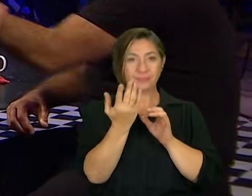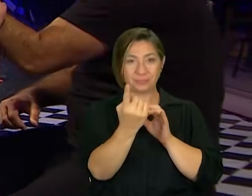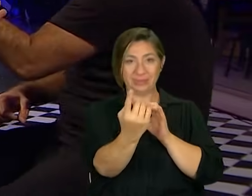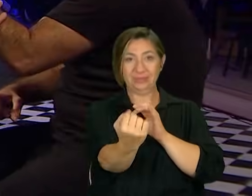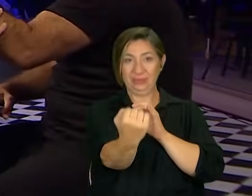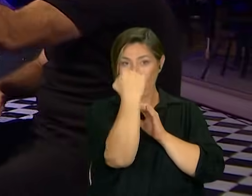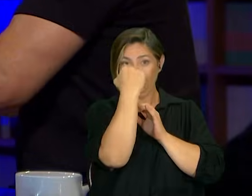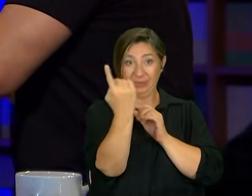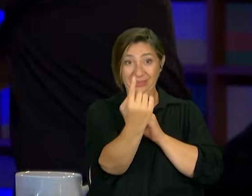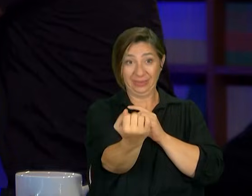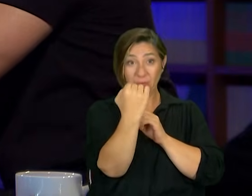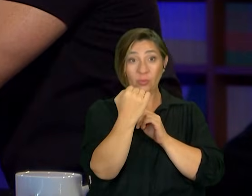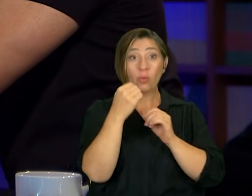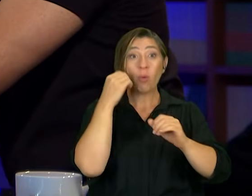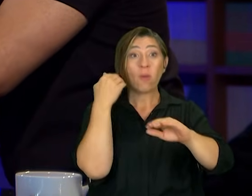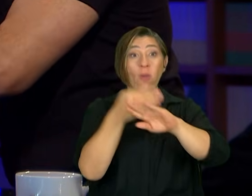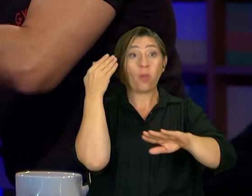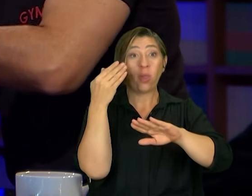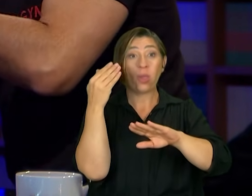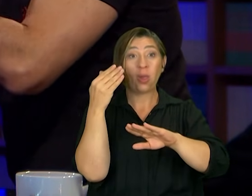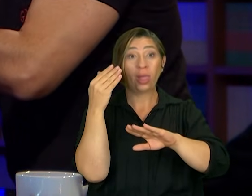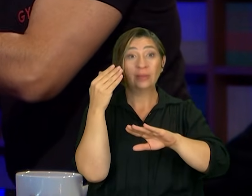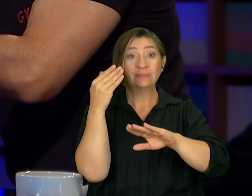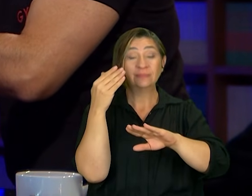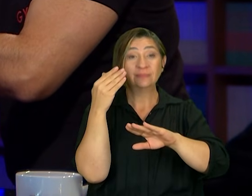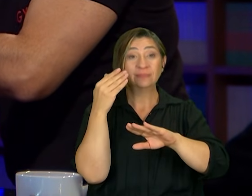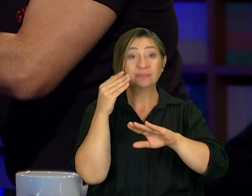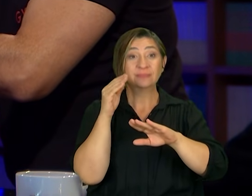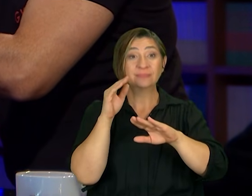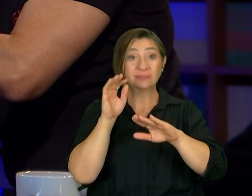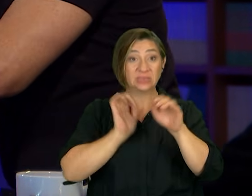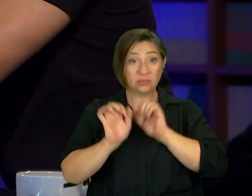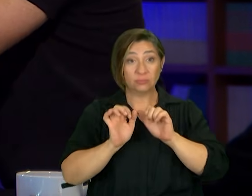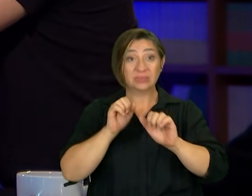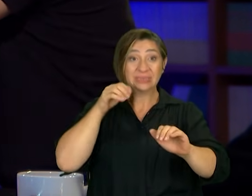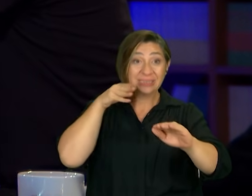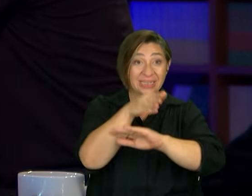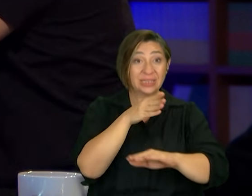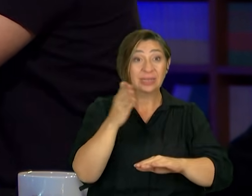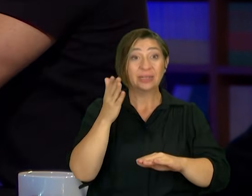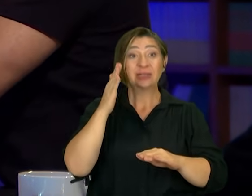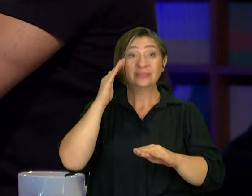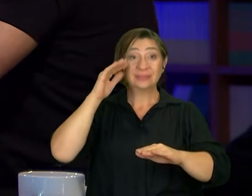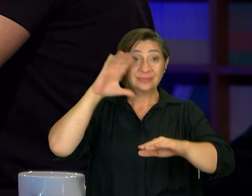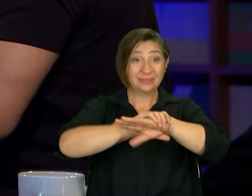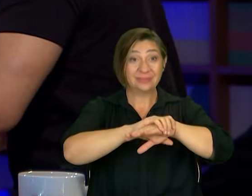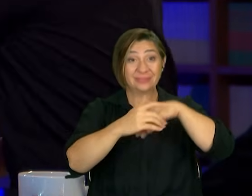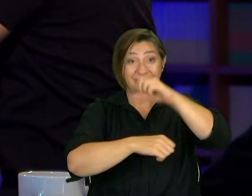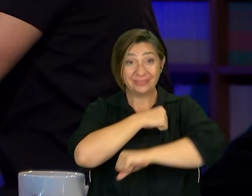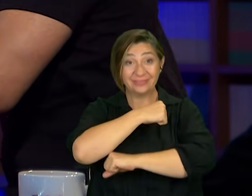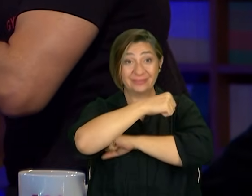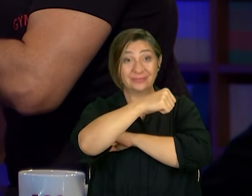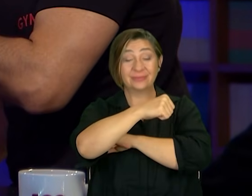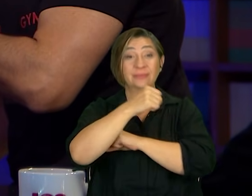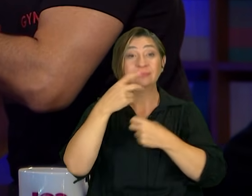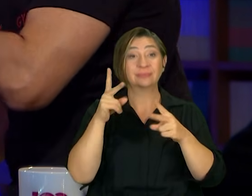Eğer birisi bize direkt saldırdığı zaman normalde savunmayla saldırıyı senkronize, aynı anda yapıyoruz. Eğer saldırı karşılarsa tekrar